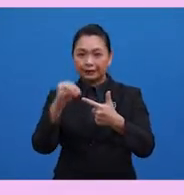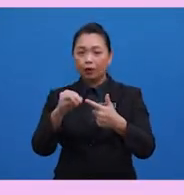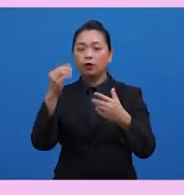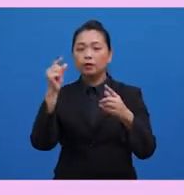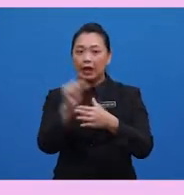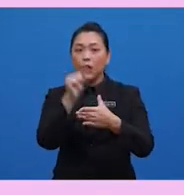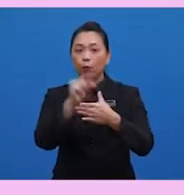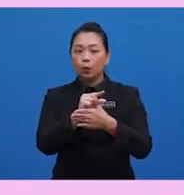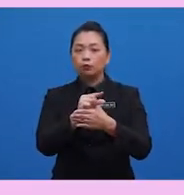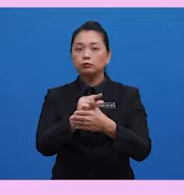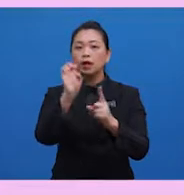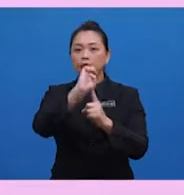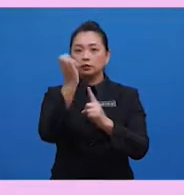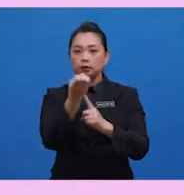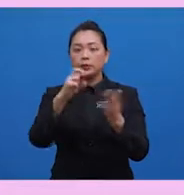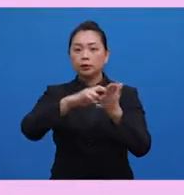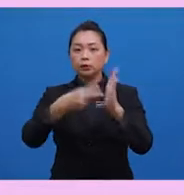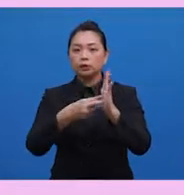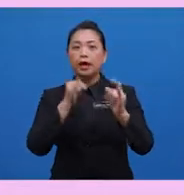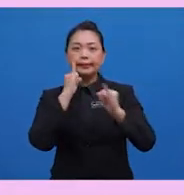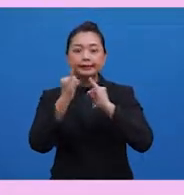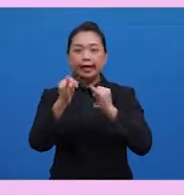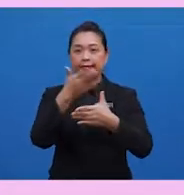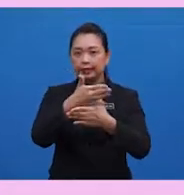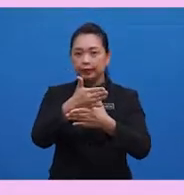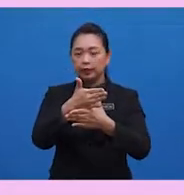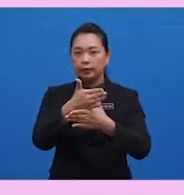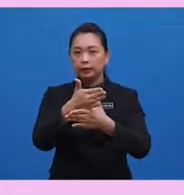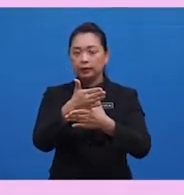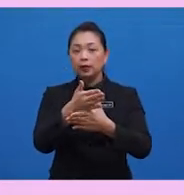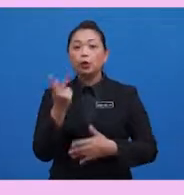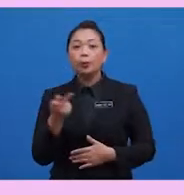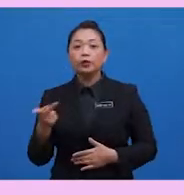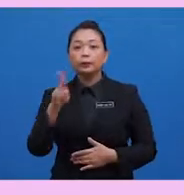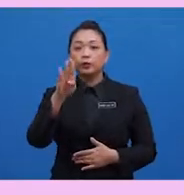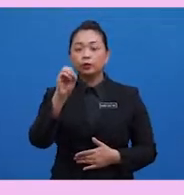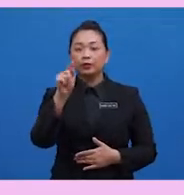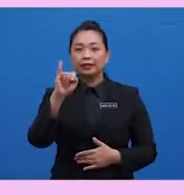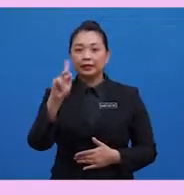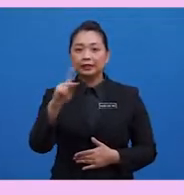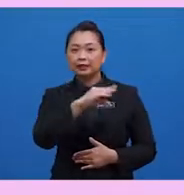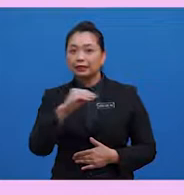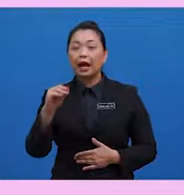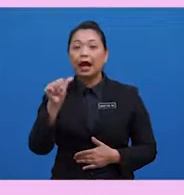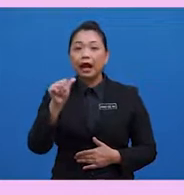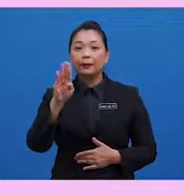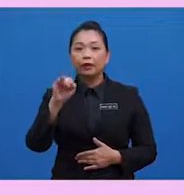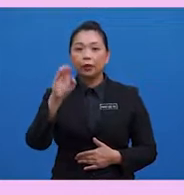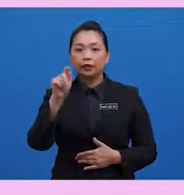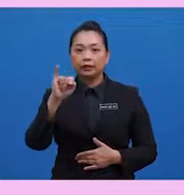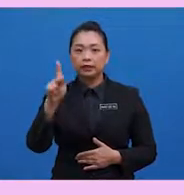manakala ekosistem pula bermaksud interaksi antara komponen biotik dan